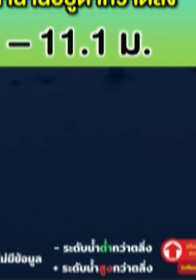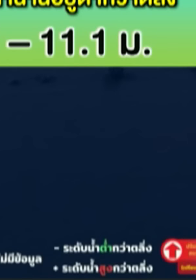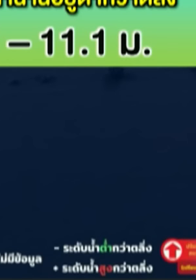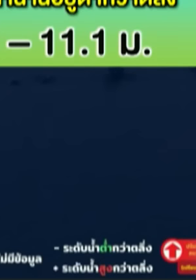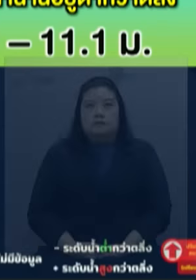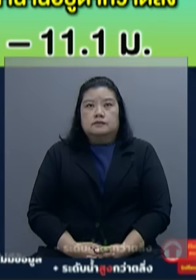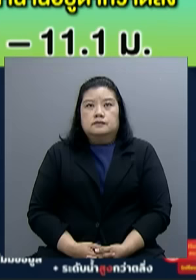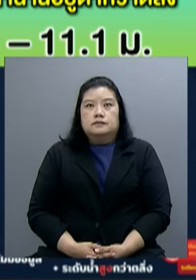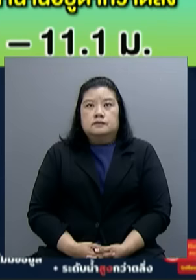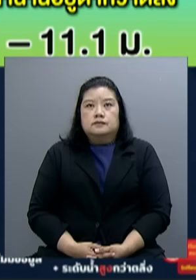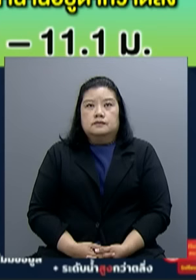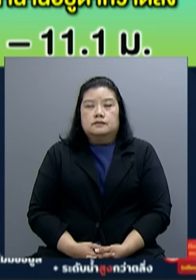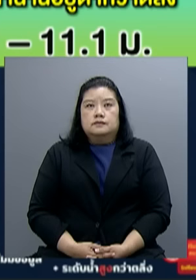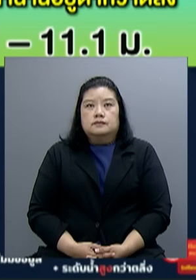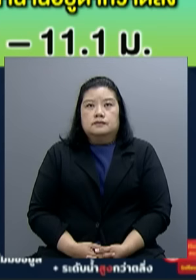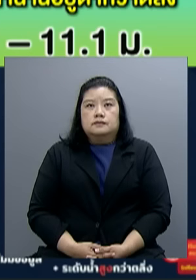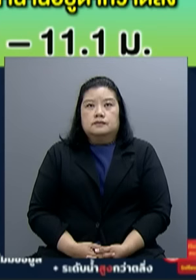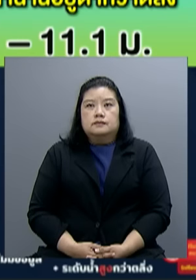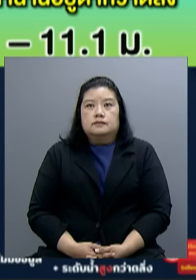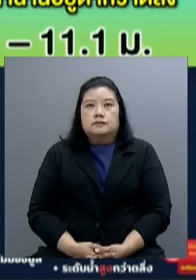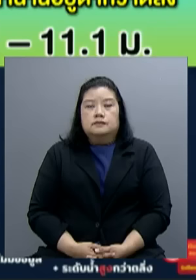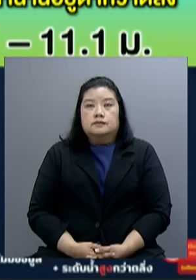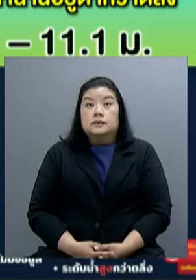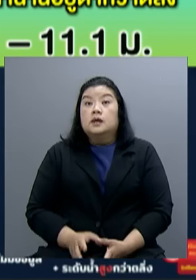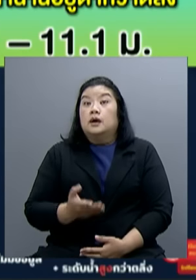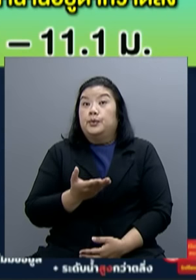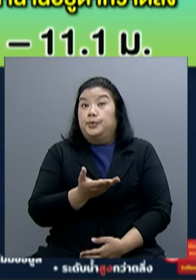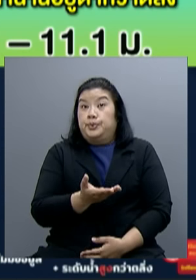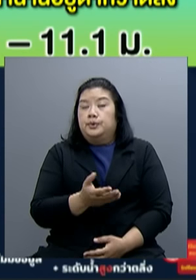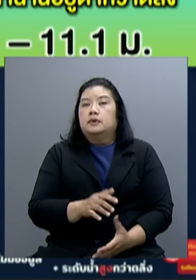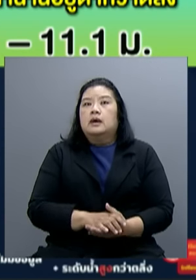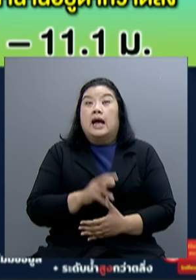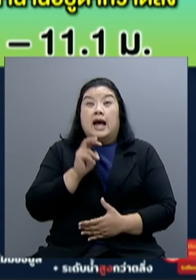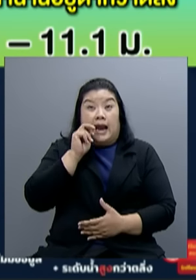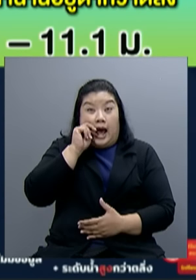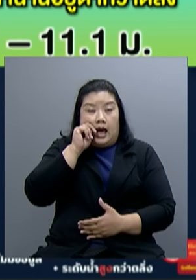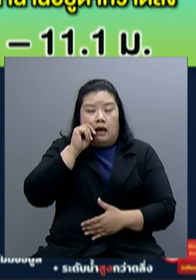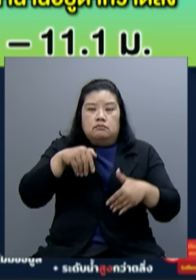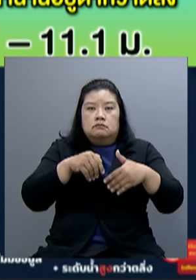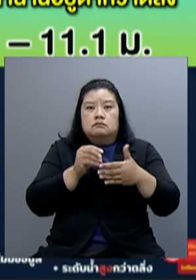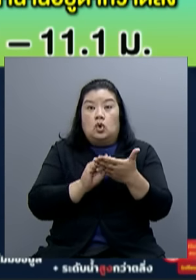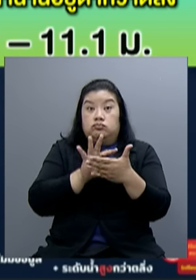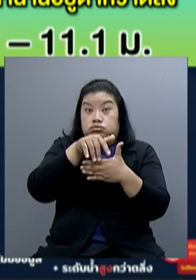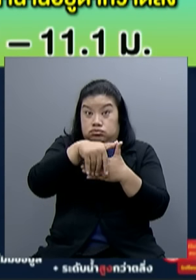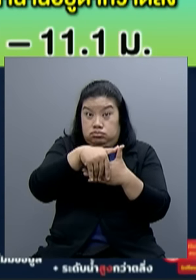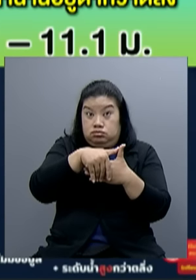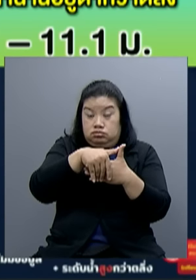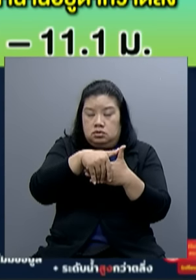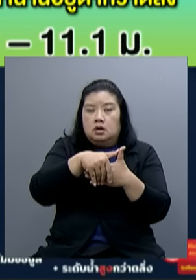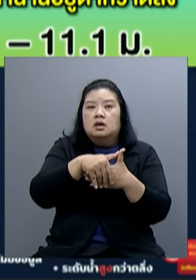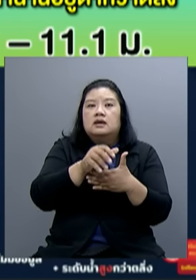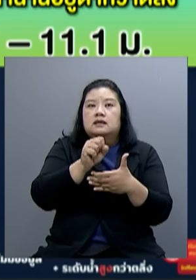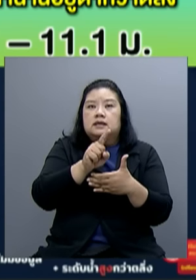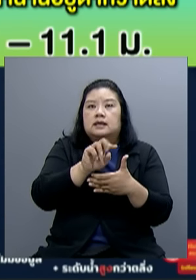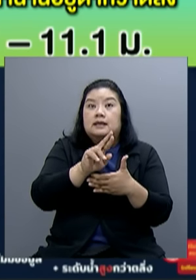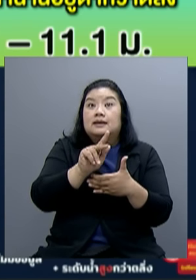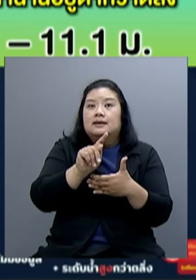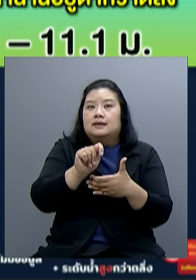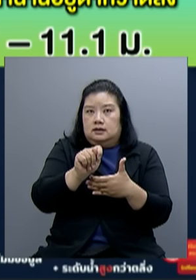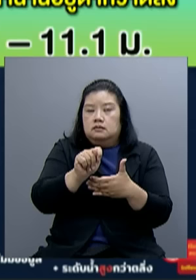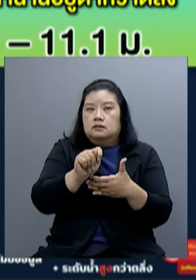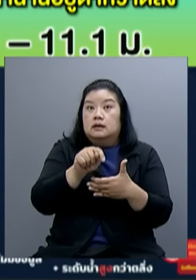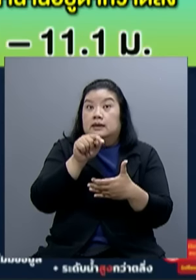เก็บกักน้ำแล้วนะครับเราลดการระบายน้ำของเขื่อนสิริกิติ ์ นะครับ จาก20ล้านนะครับในช่วงที่ผ่านมาต